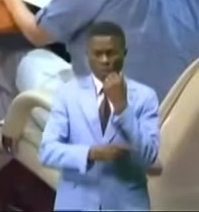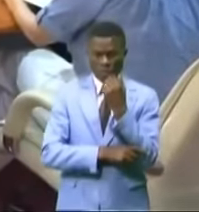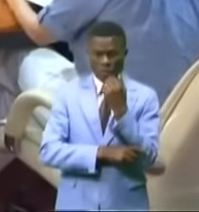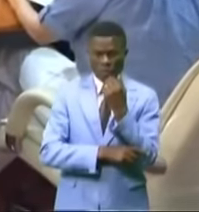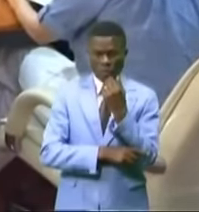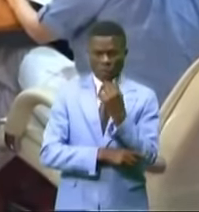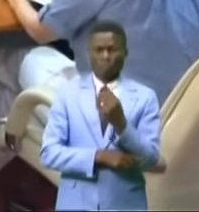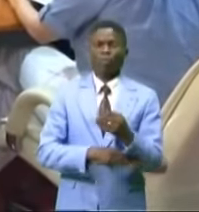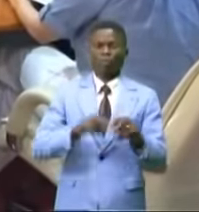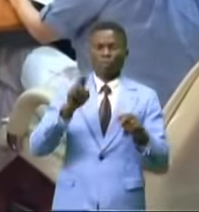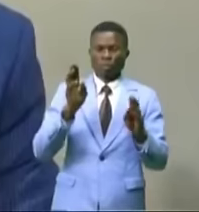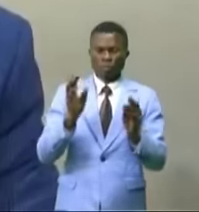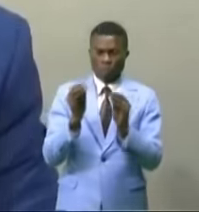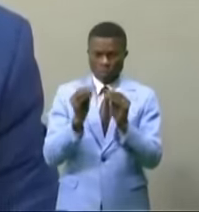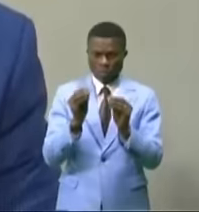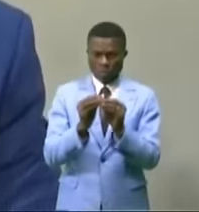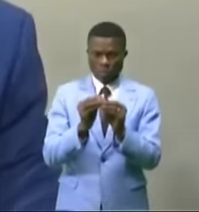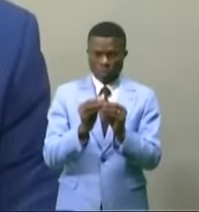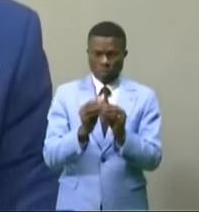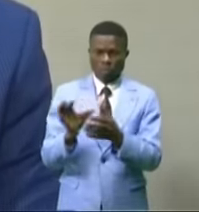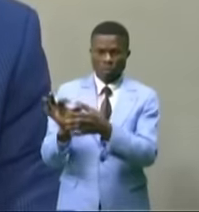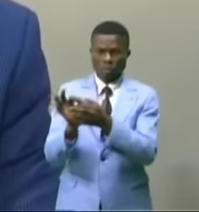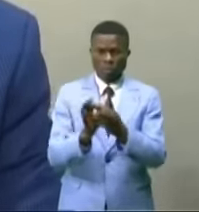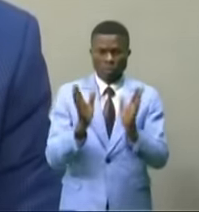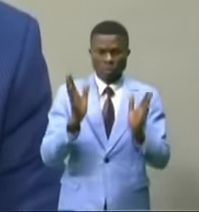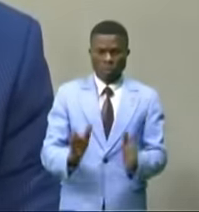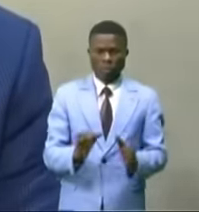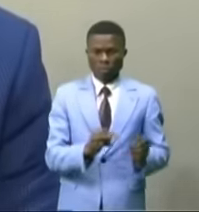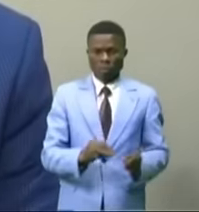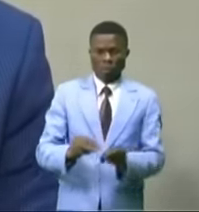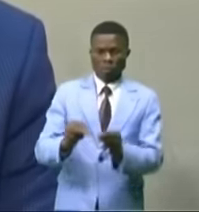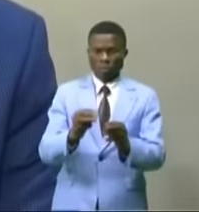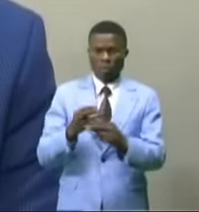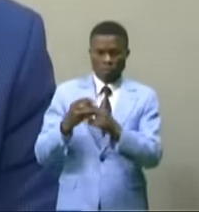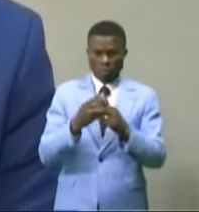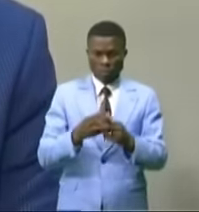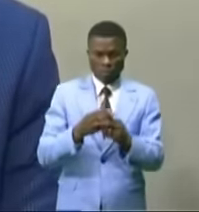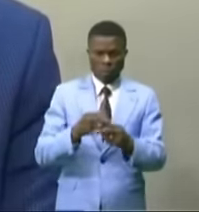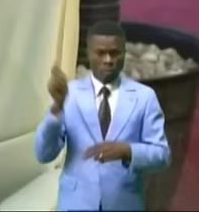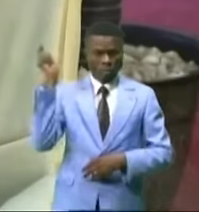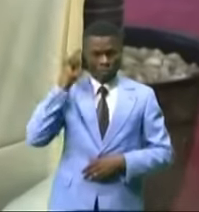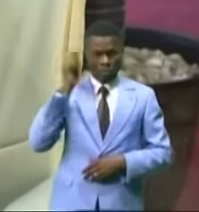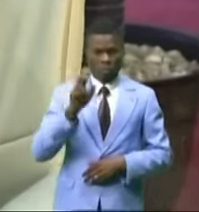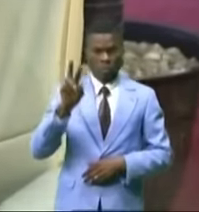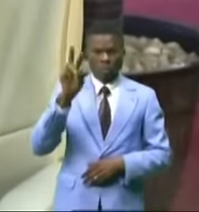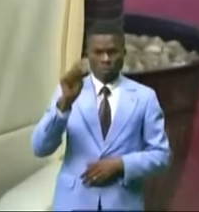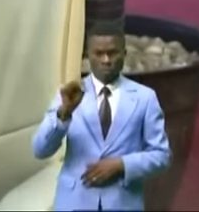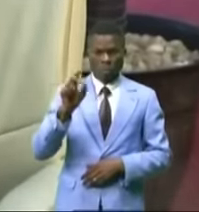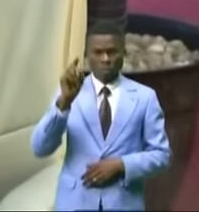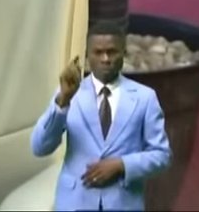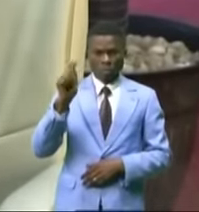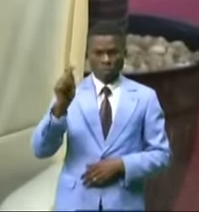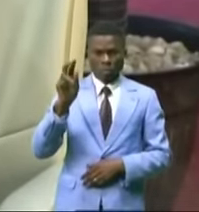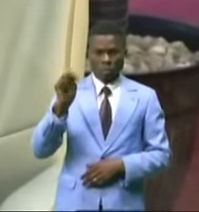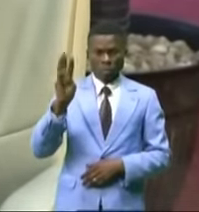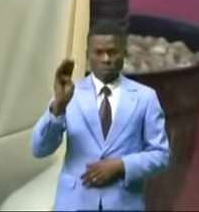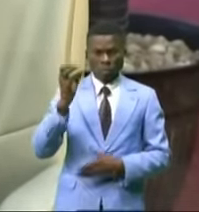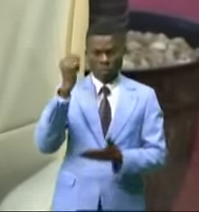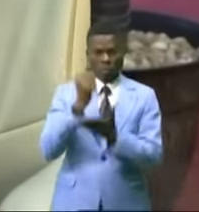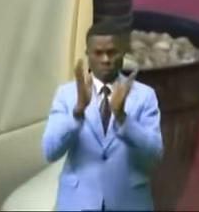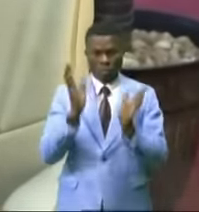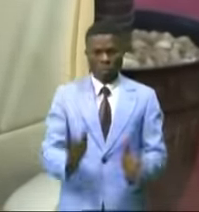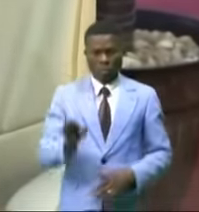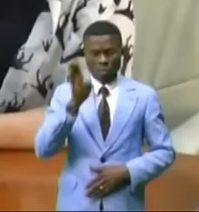autour d'une même table les coordonnateurs des mécanismes de suivi, le professeur Tumbaloaba et l'ambassadeur de